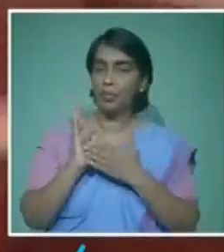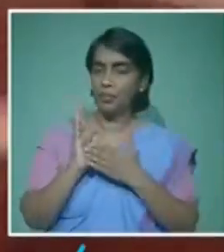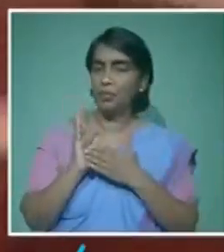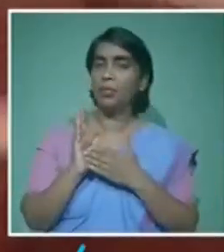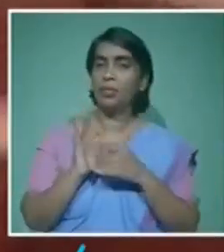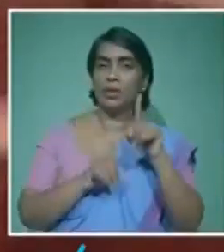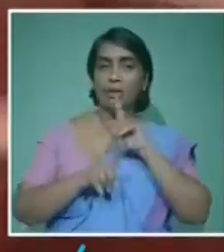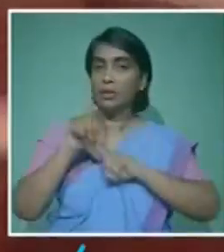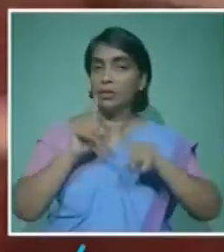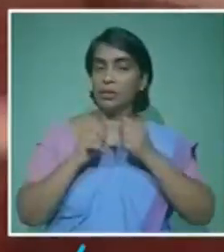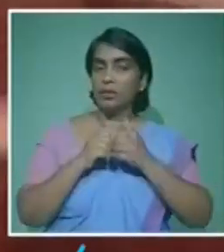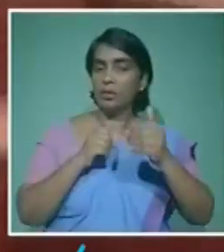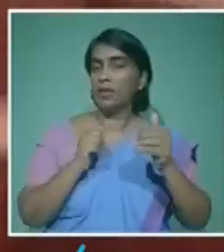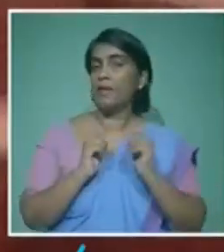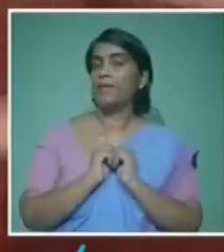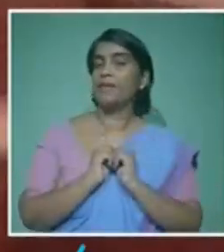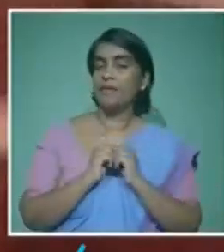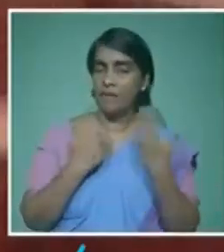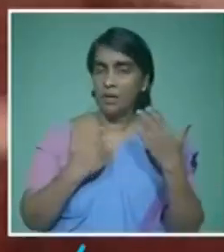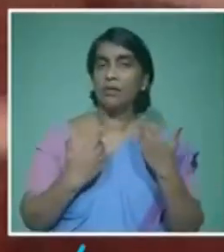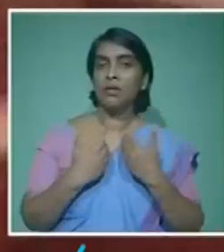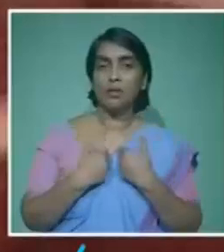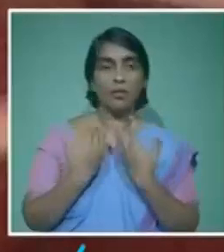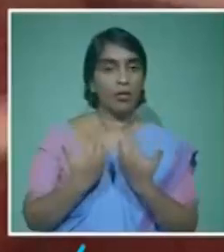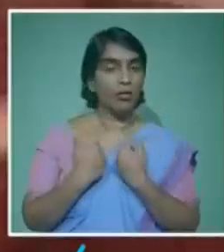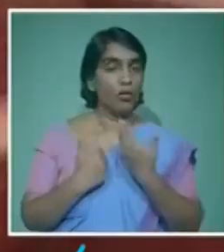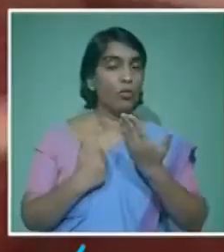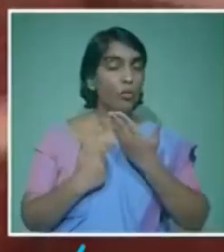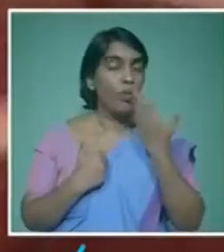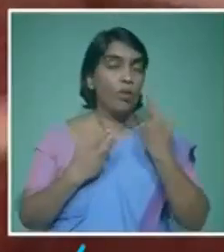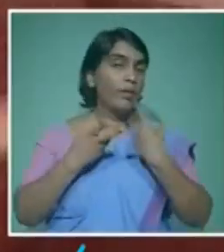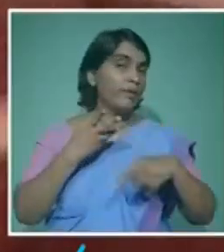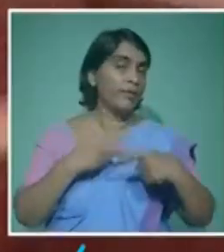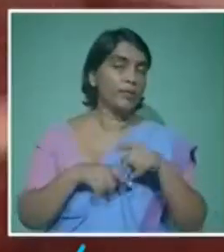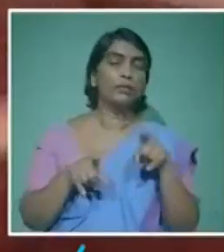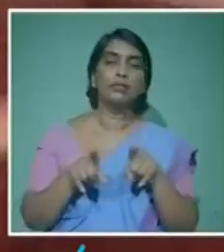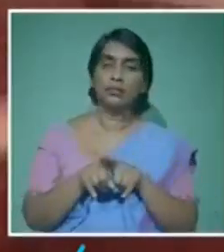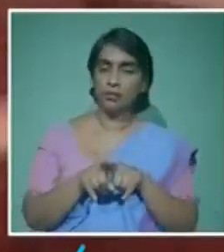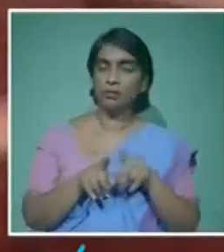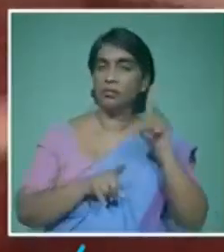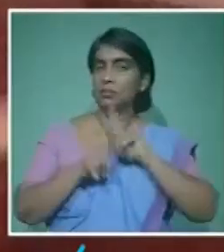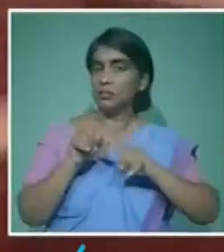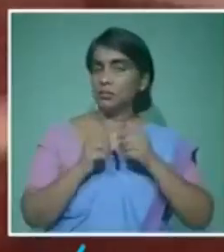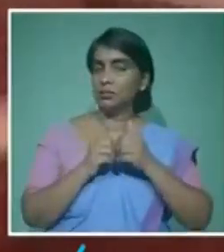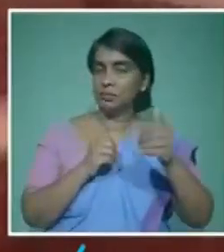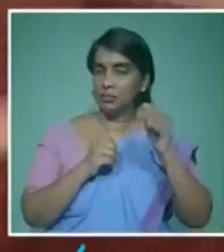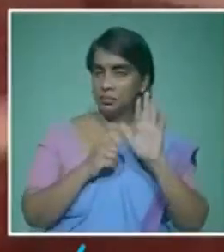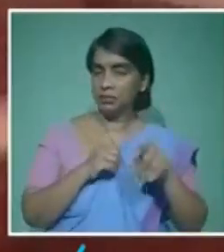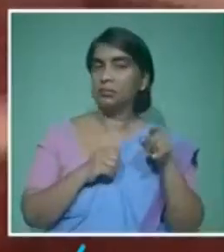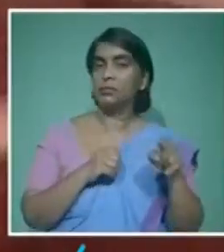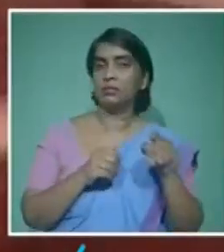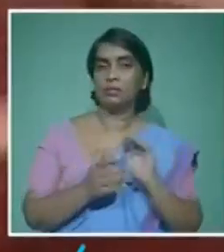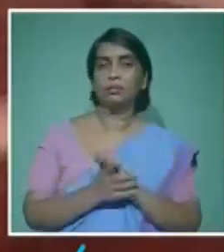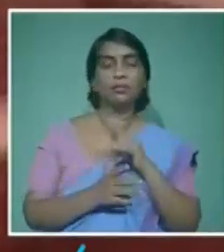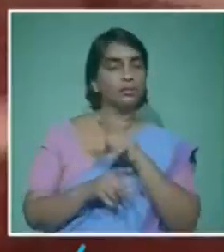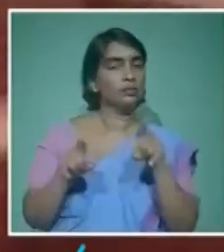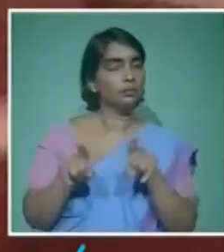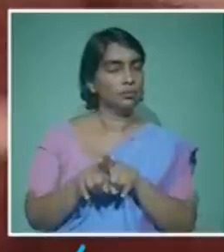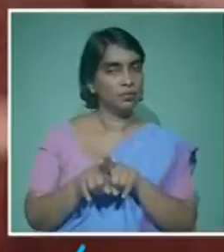நான் மீண்டும் வலியுறுத்தி கூற விரும்புகின்றேன். தமிழ் மக்களது பிரச்சனை தொடர்பில் கிணறுபட்ட பூதம் கிளம்பிய கதையாக இப்போதே